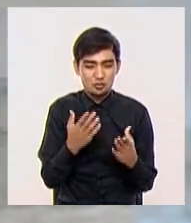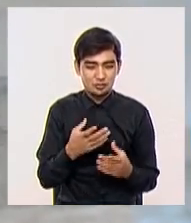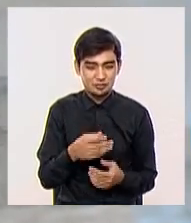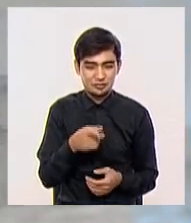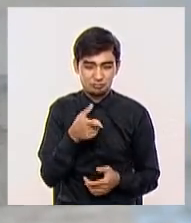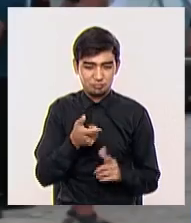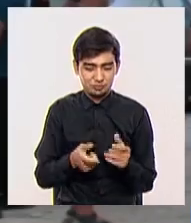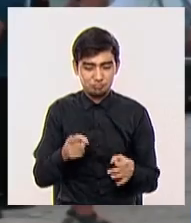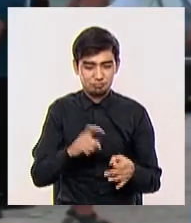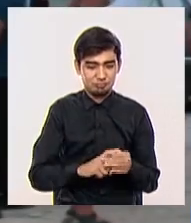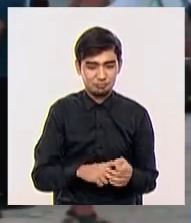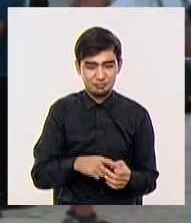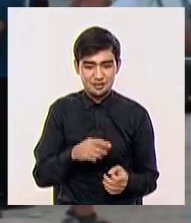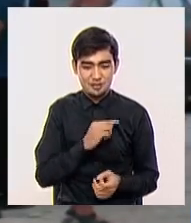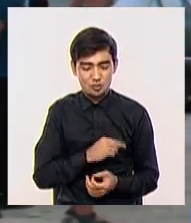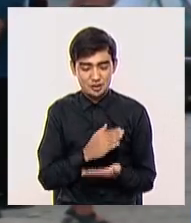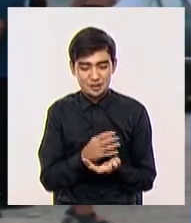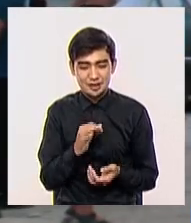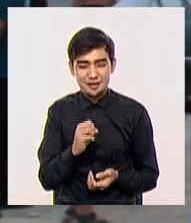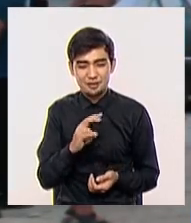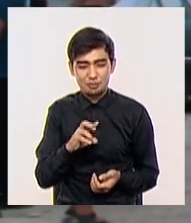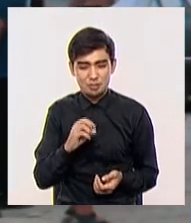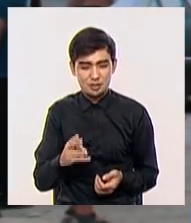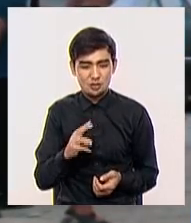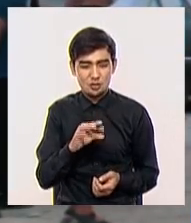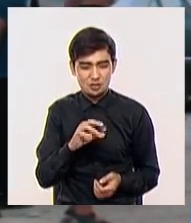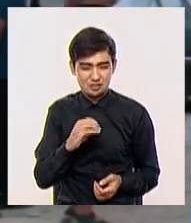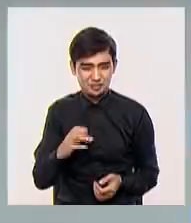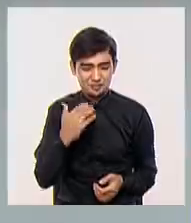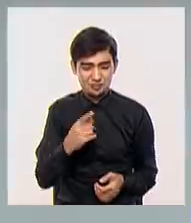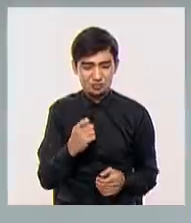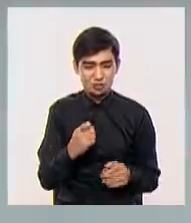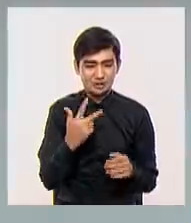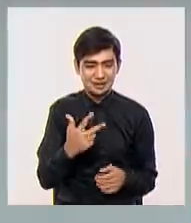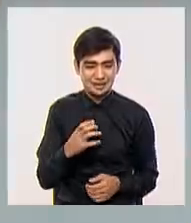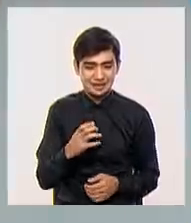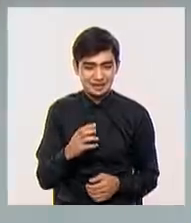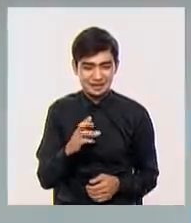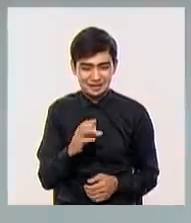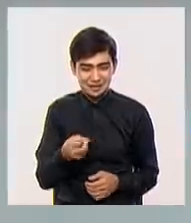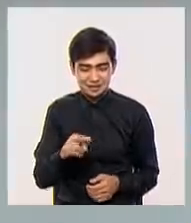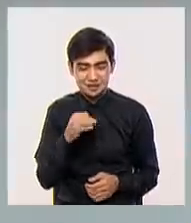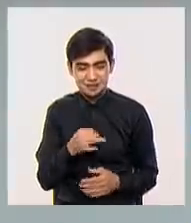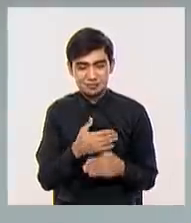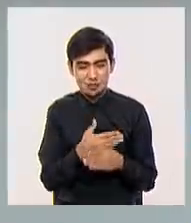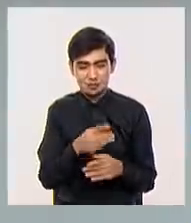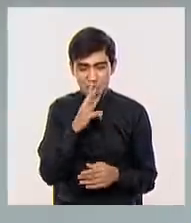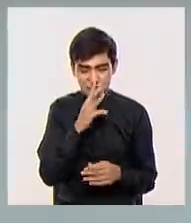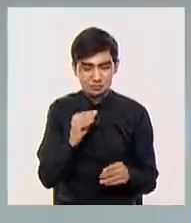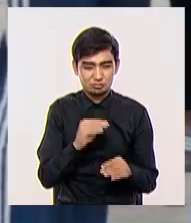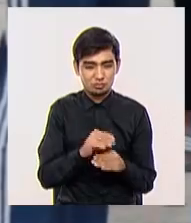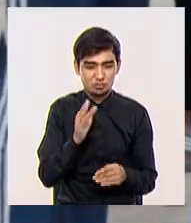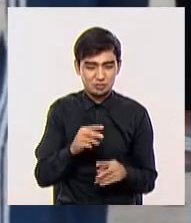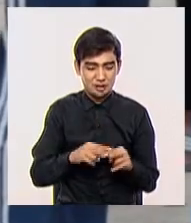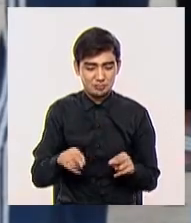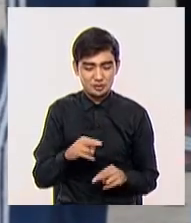негізгі қызметкерлері деп түсіндіреді. Сондықтан Еңбек кодексінің 103-ші бабы бойынша мамандардың қызметі пайдаланған жағдайда ғана жалақы